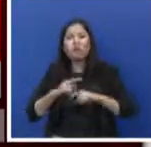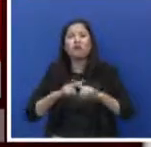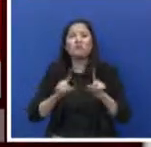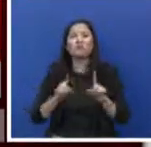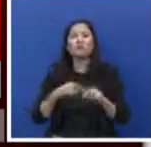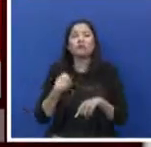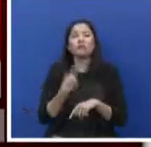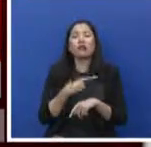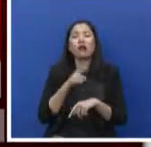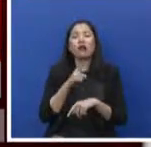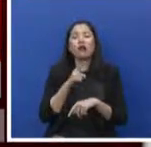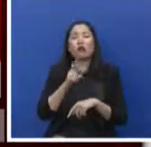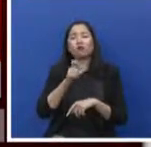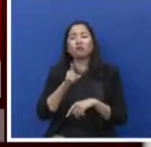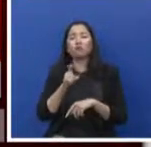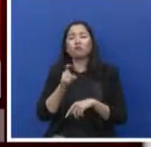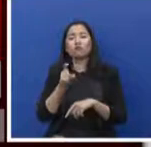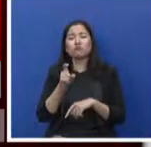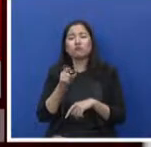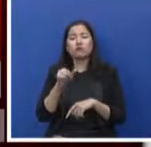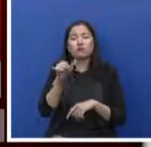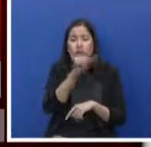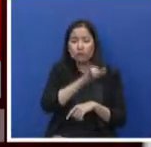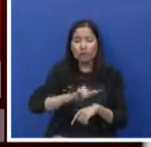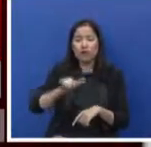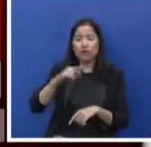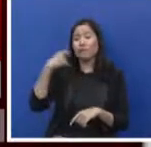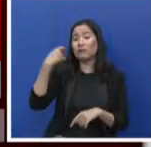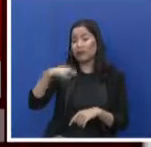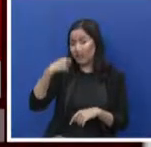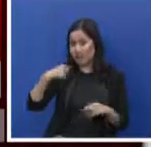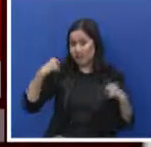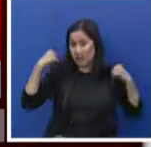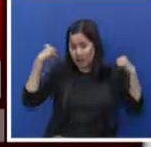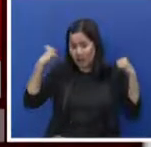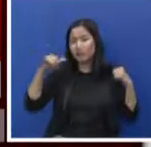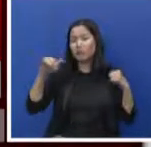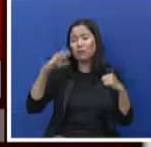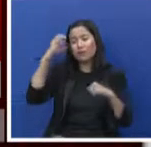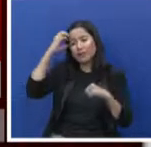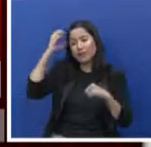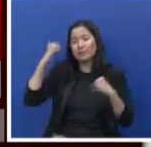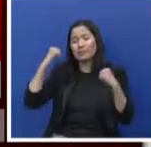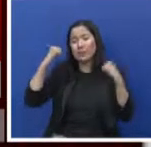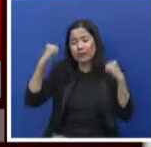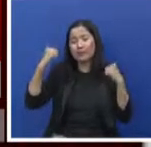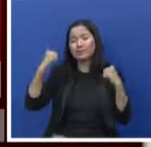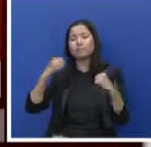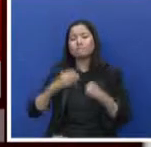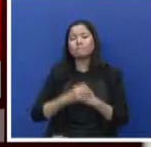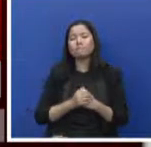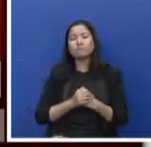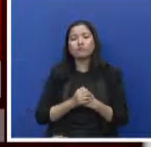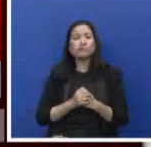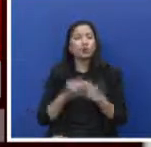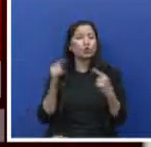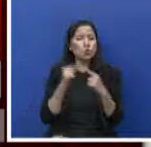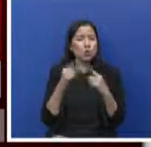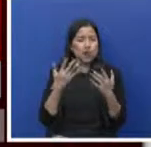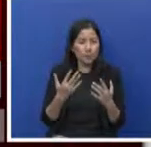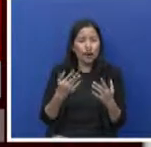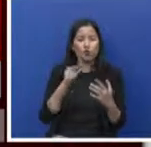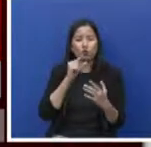harus bersama-sama dengan Kementerian Kesehatan dan Dinas Kesehatan dalam konteks tentang kapasiti